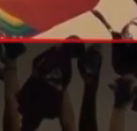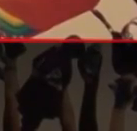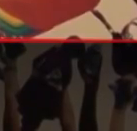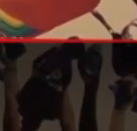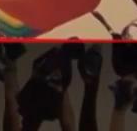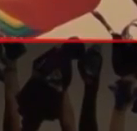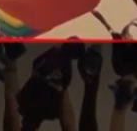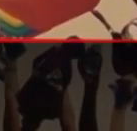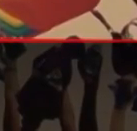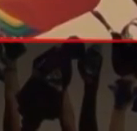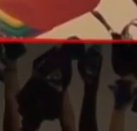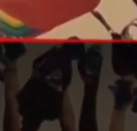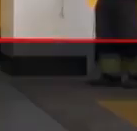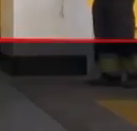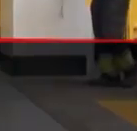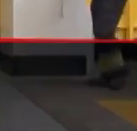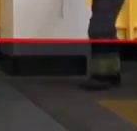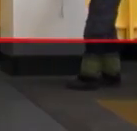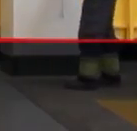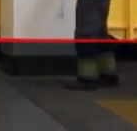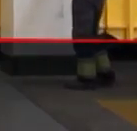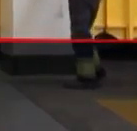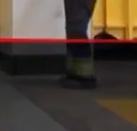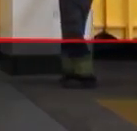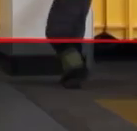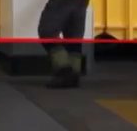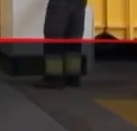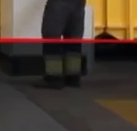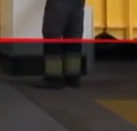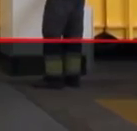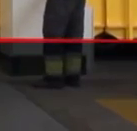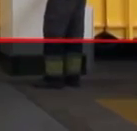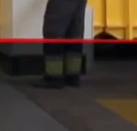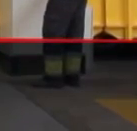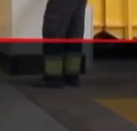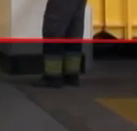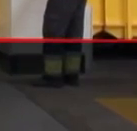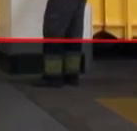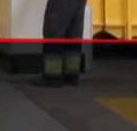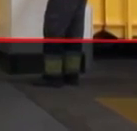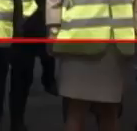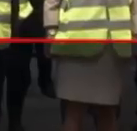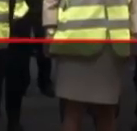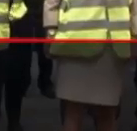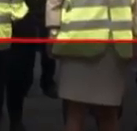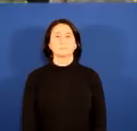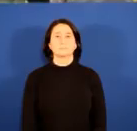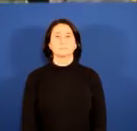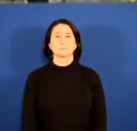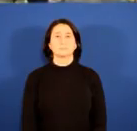Bizkaiko lurralde historikoak balantze ona du birziklatze arloan, hondakinen prebentziorako Europako astean ondorioztatu denaren